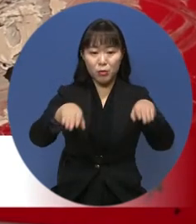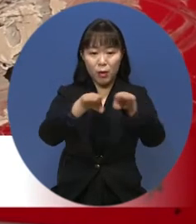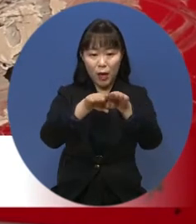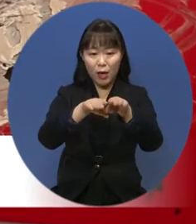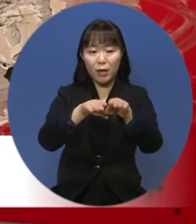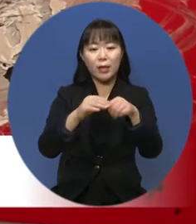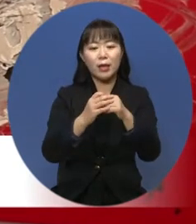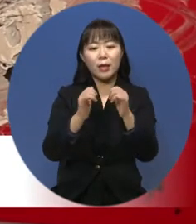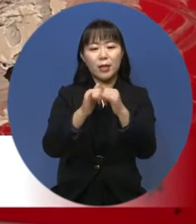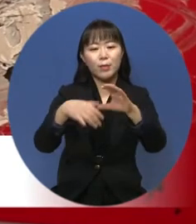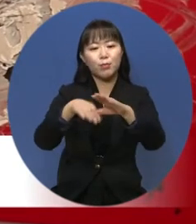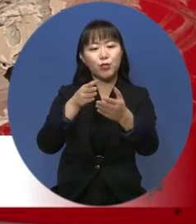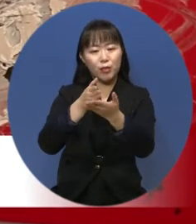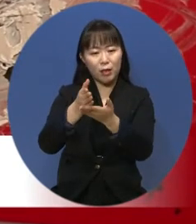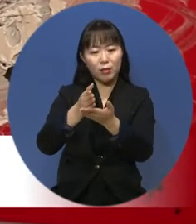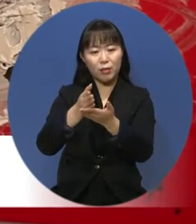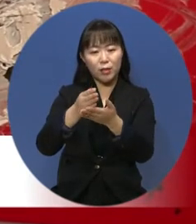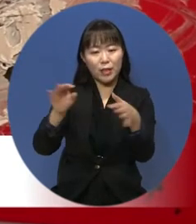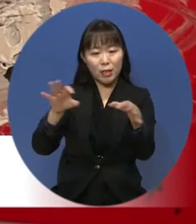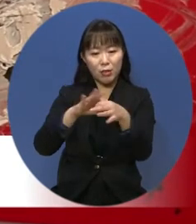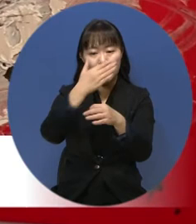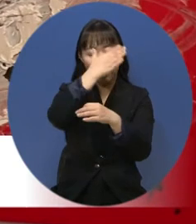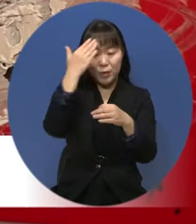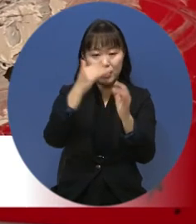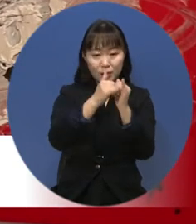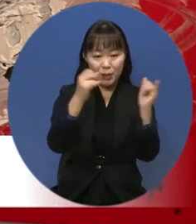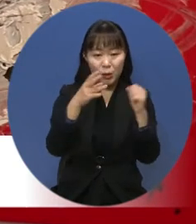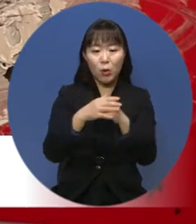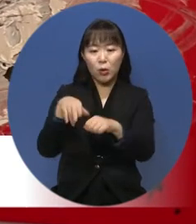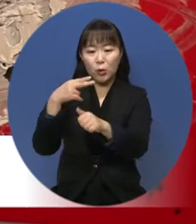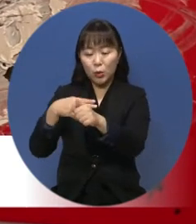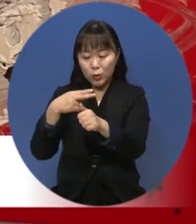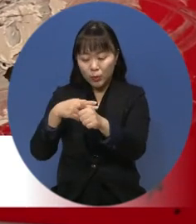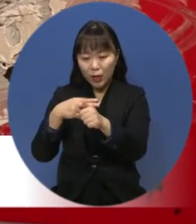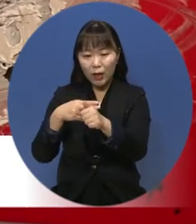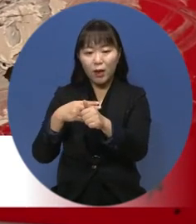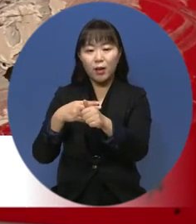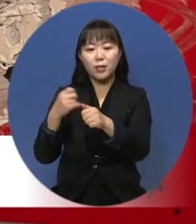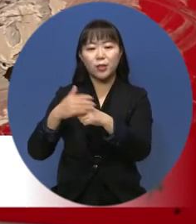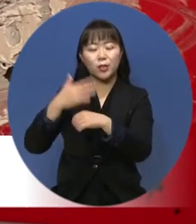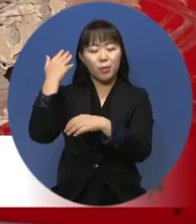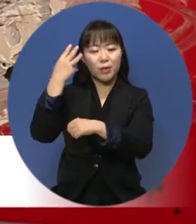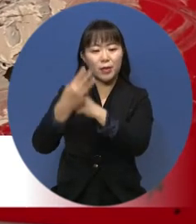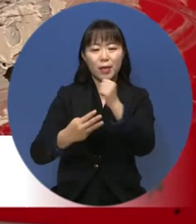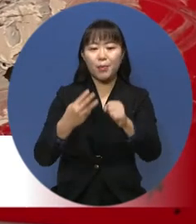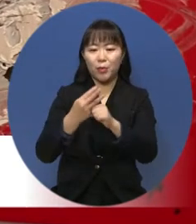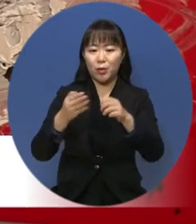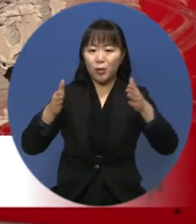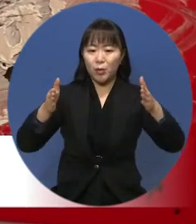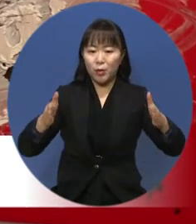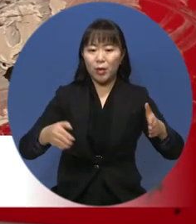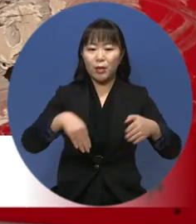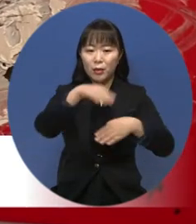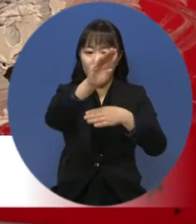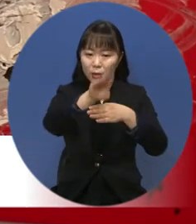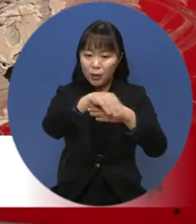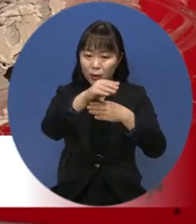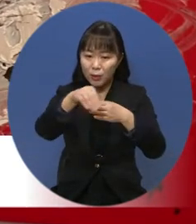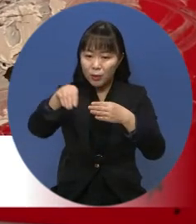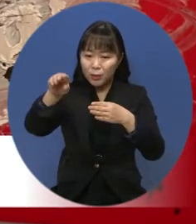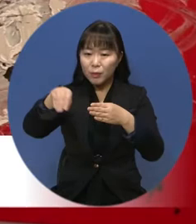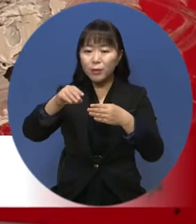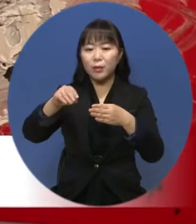어 젊은 작가들로 구성하여 교수님과 어 지난 3년 동안 서책 10 임